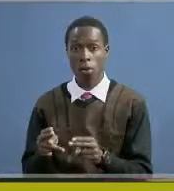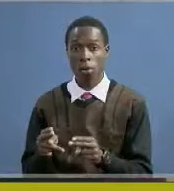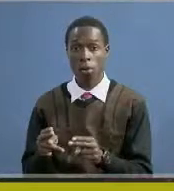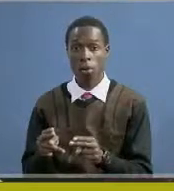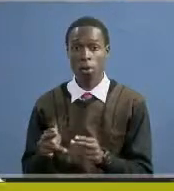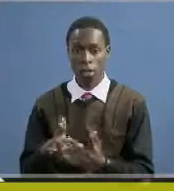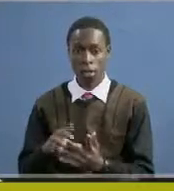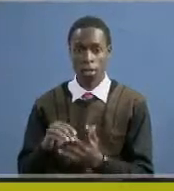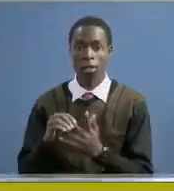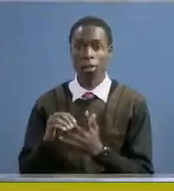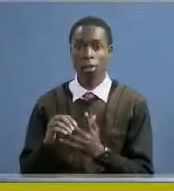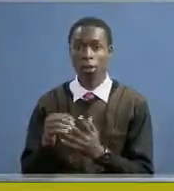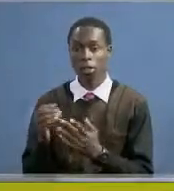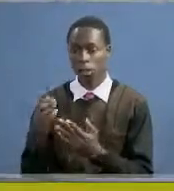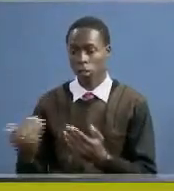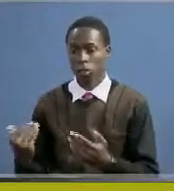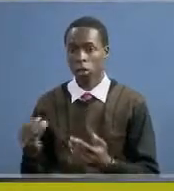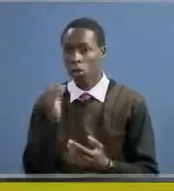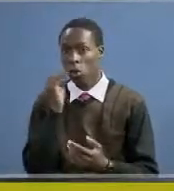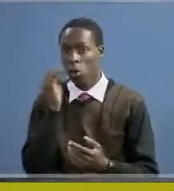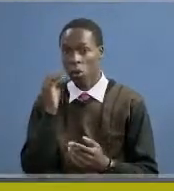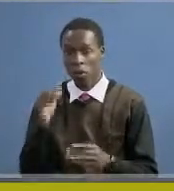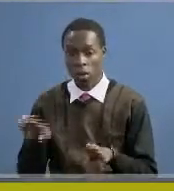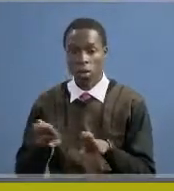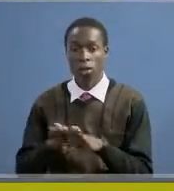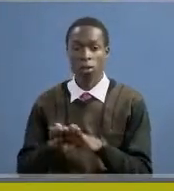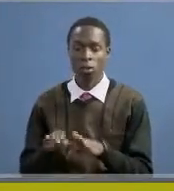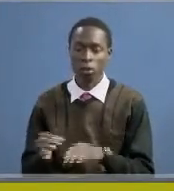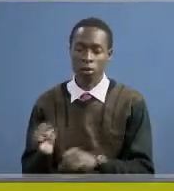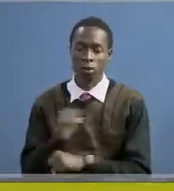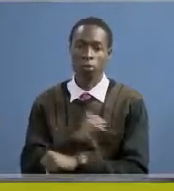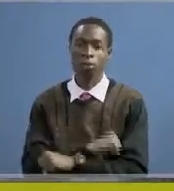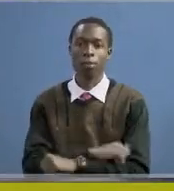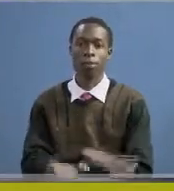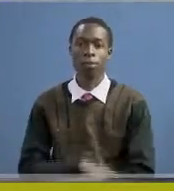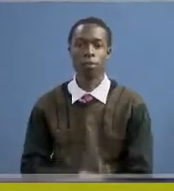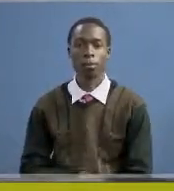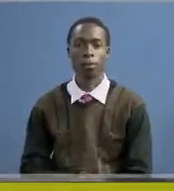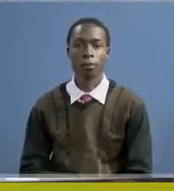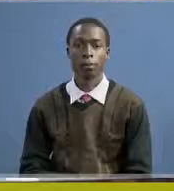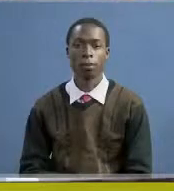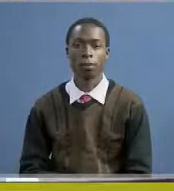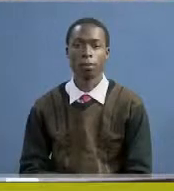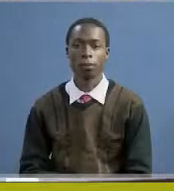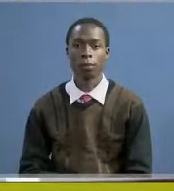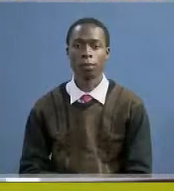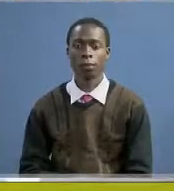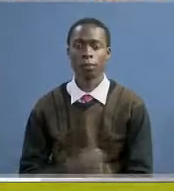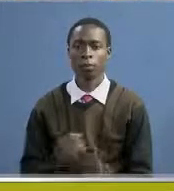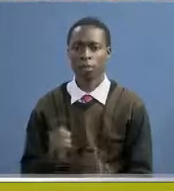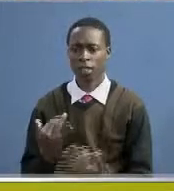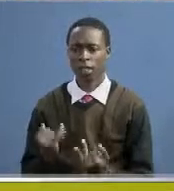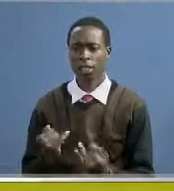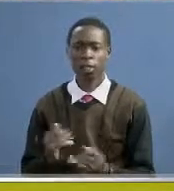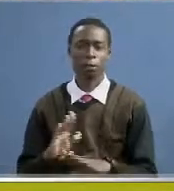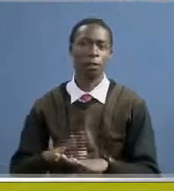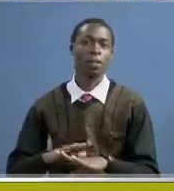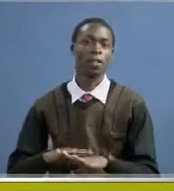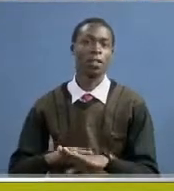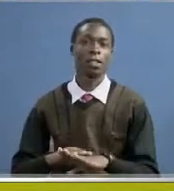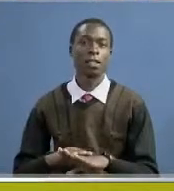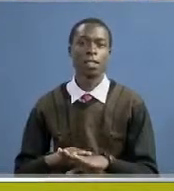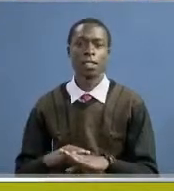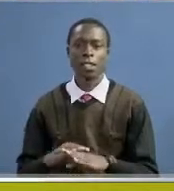hasa ikikusudiwa watoto wako nyumbani kwa likizo baada ya shule kufungwa. The shopping right now is awesome because